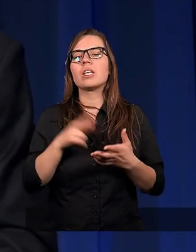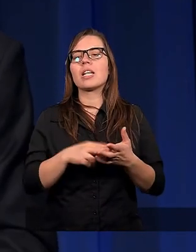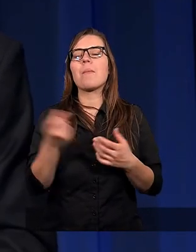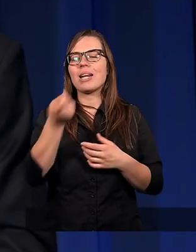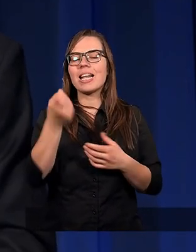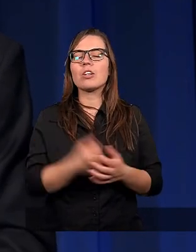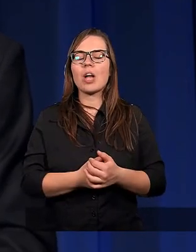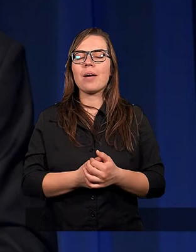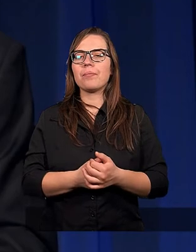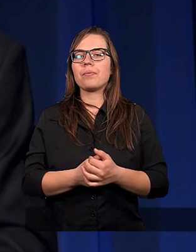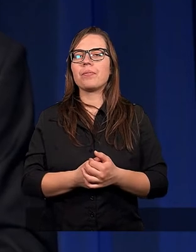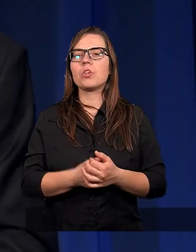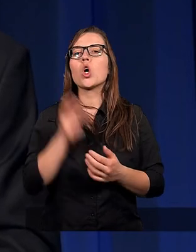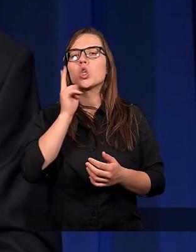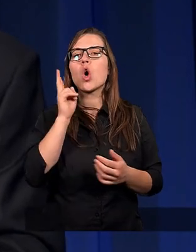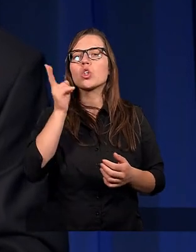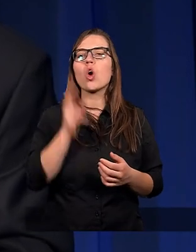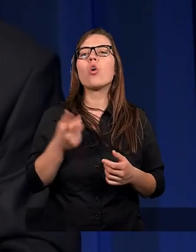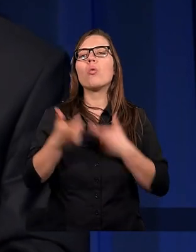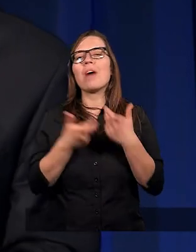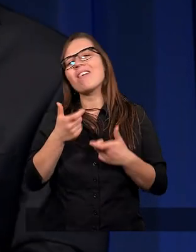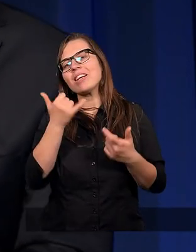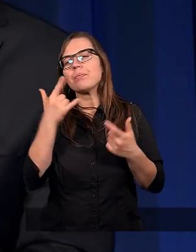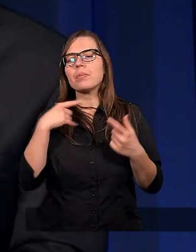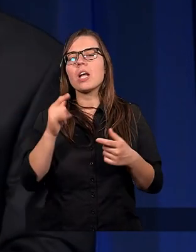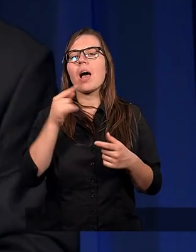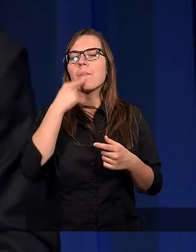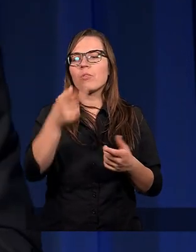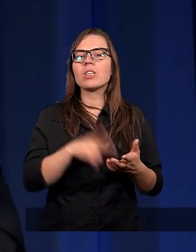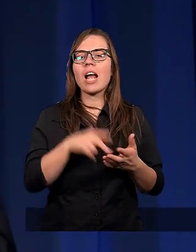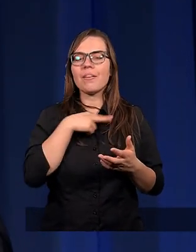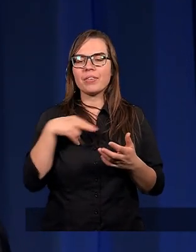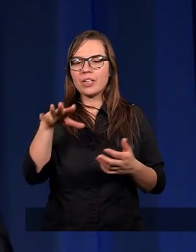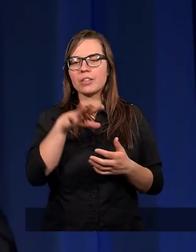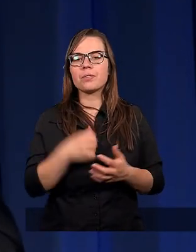pasterza, kogoś, kto uprawiał sykomory, jest jeszcze powiedziane w tej księdze.